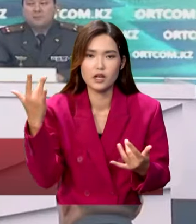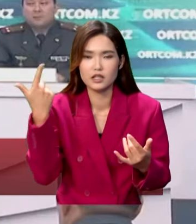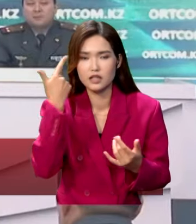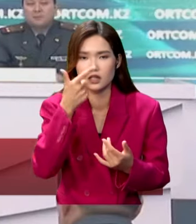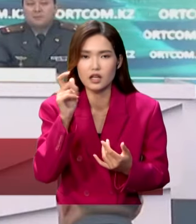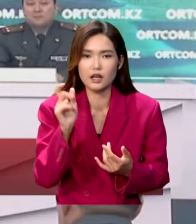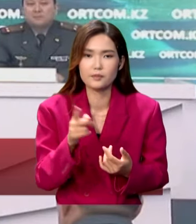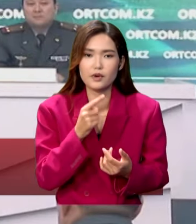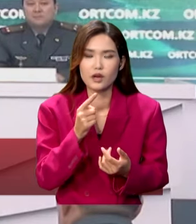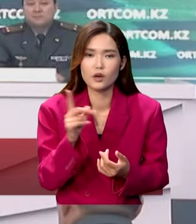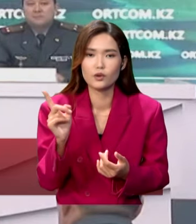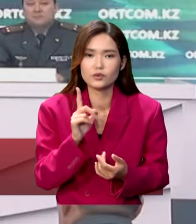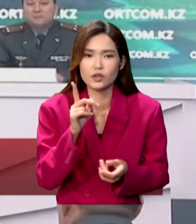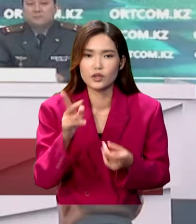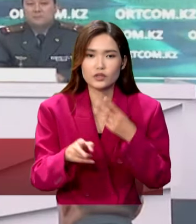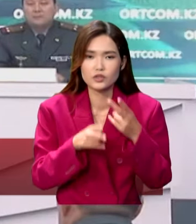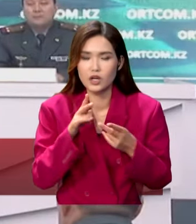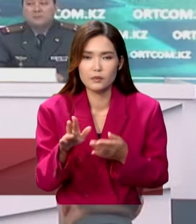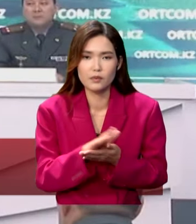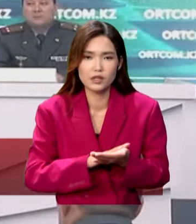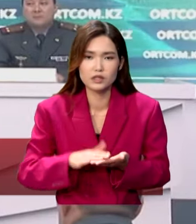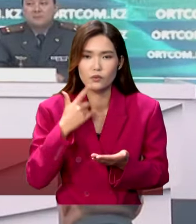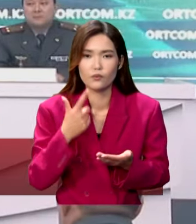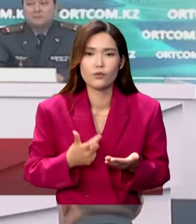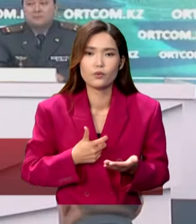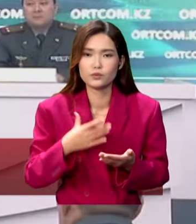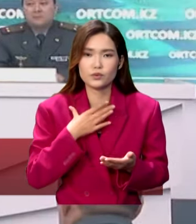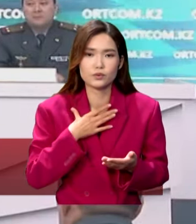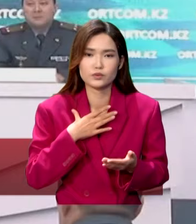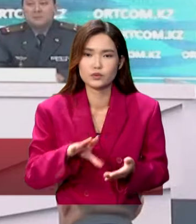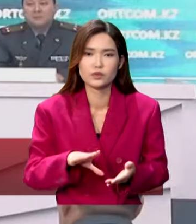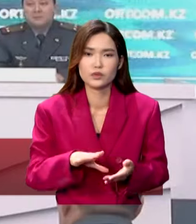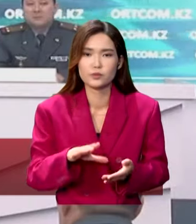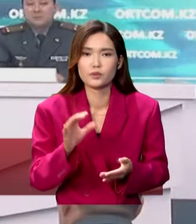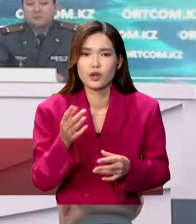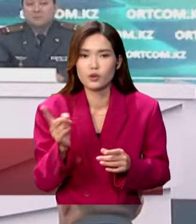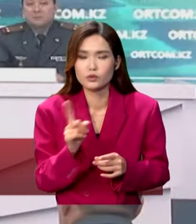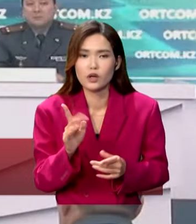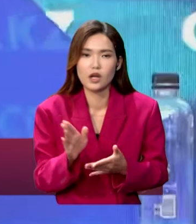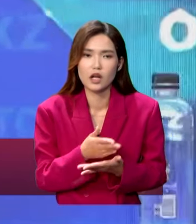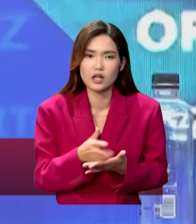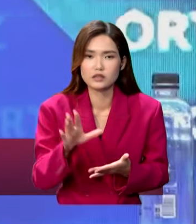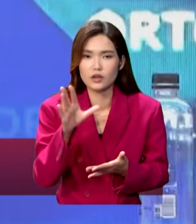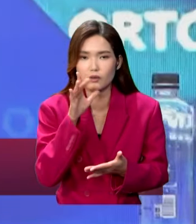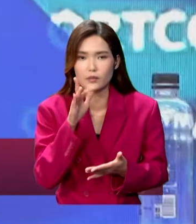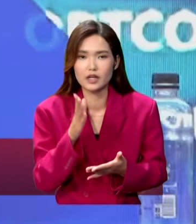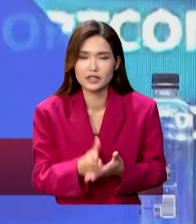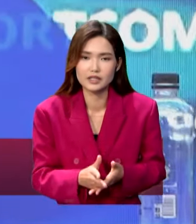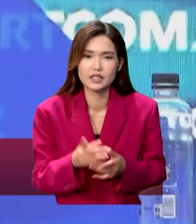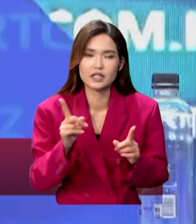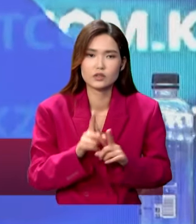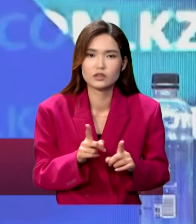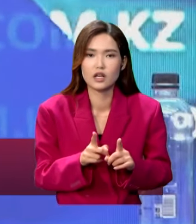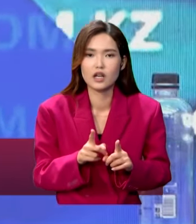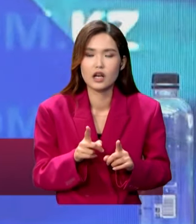разговаривал с отцом жалобы никакие на условия несения службы не предъявлялись то есть отдельные моменты может быть тут психологически